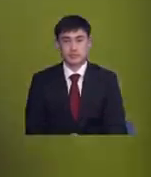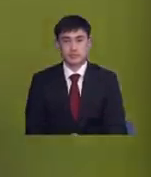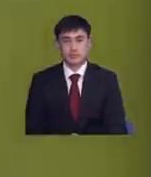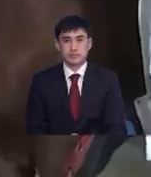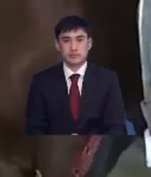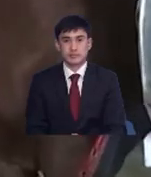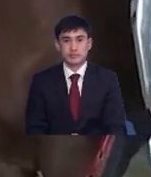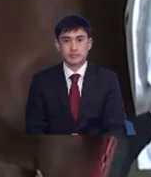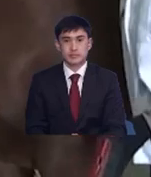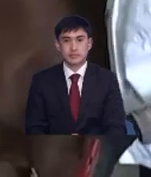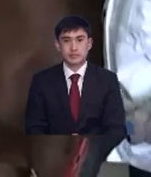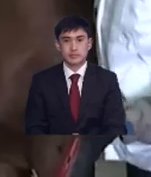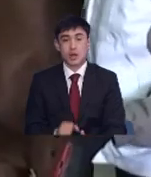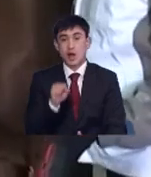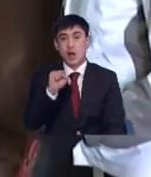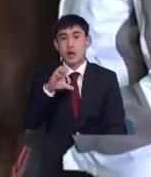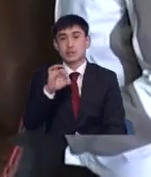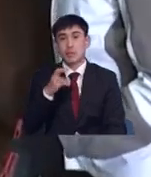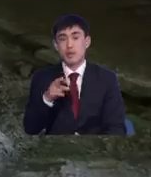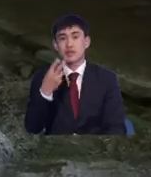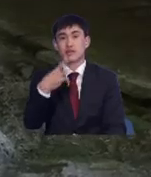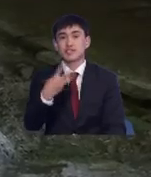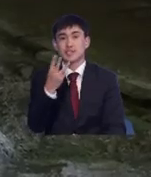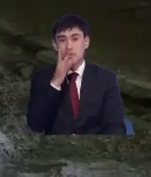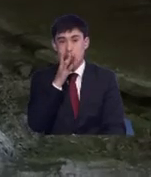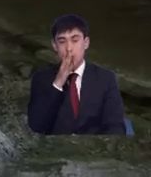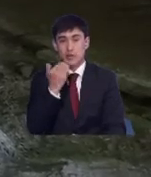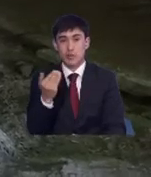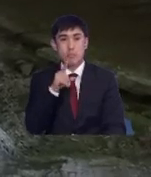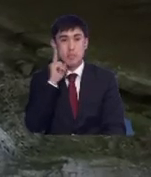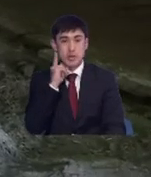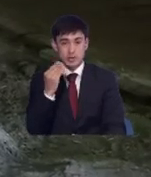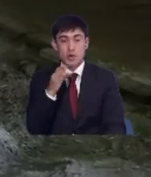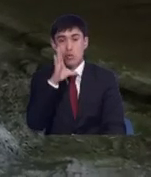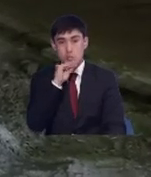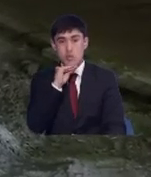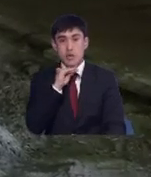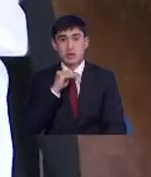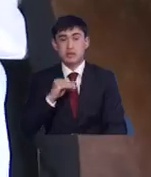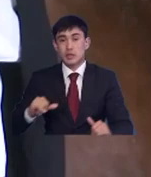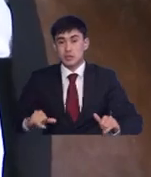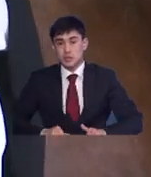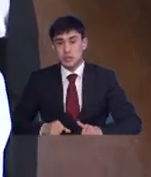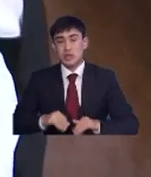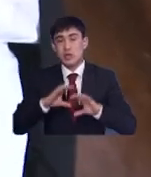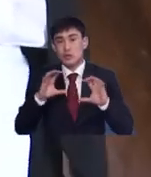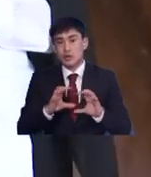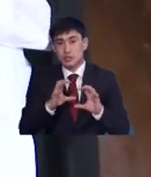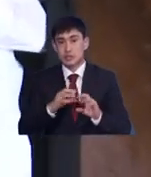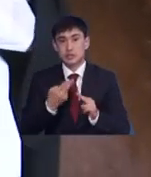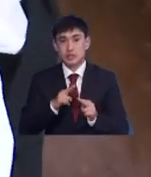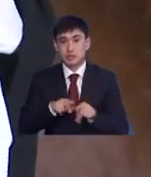них асима шка за всего 23 года несмотря на молодость она умело обращается с лошадьми и ладит даже с